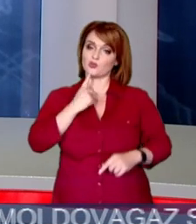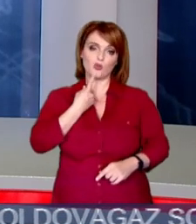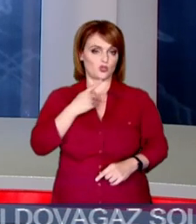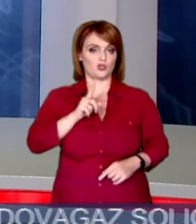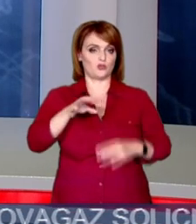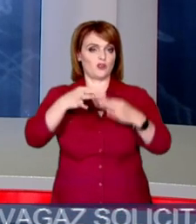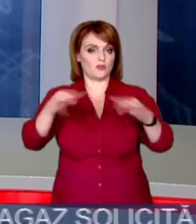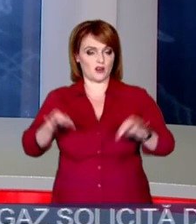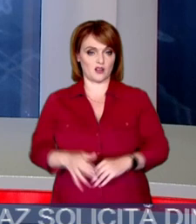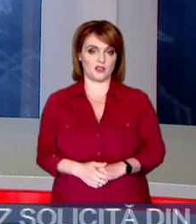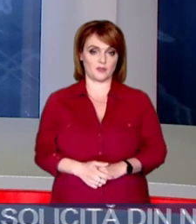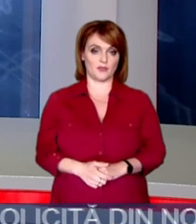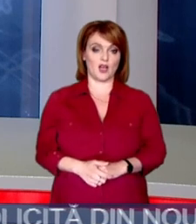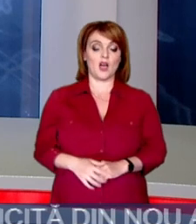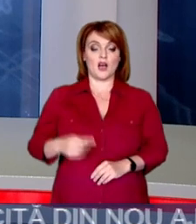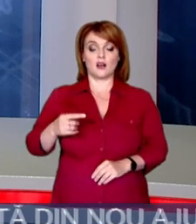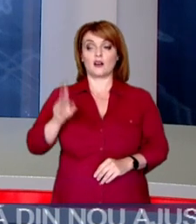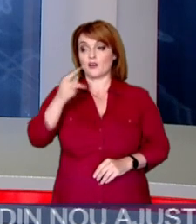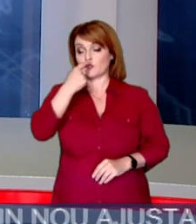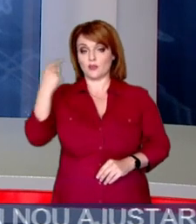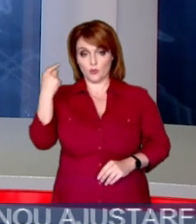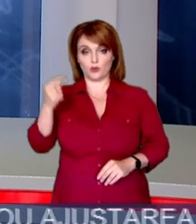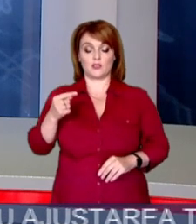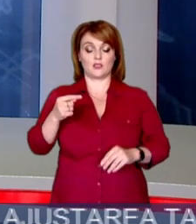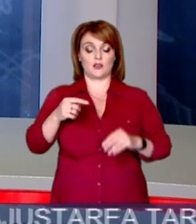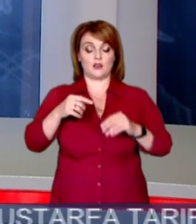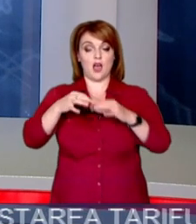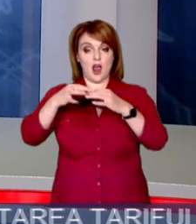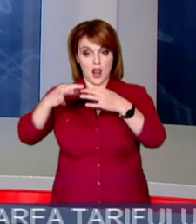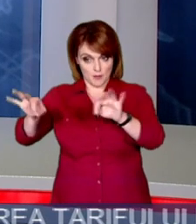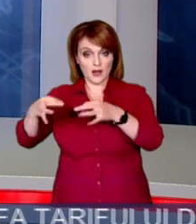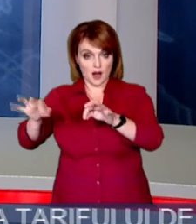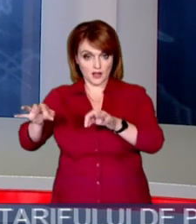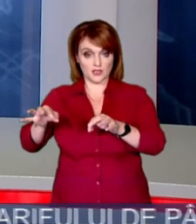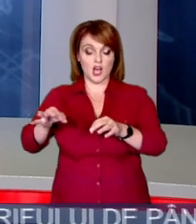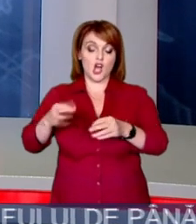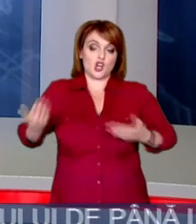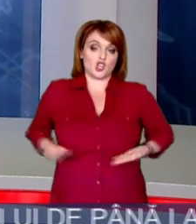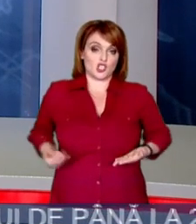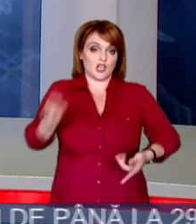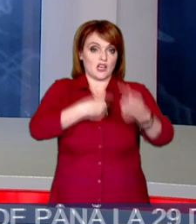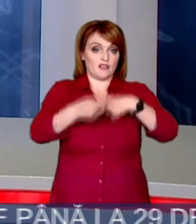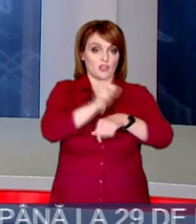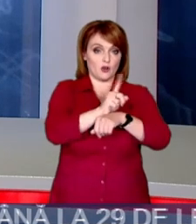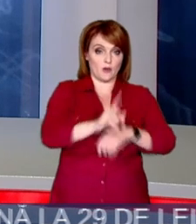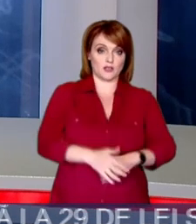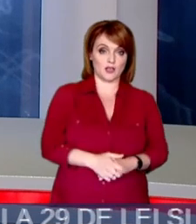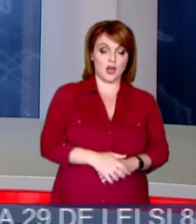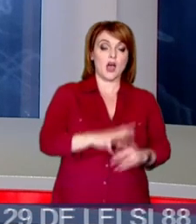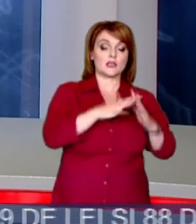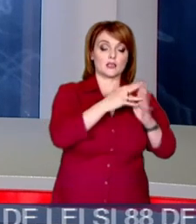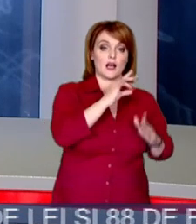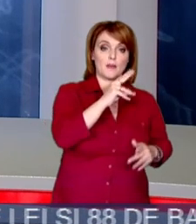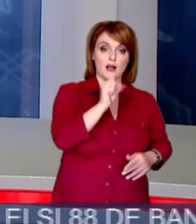eliberarea Harkovului. În localitățile recent eliberate, viața revine la normalitate. Kamianka este un mic sat de la marginea de sud a